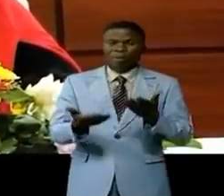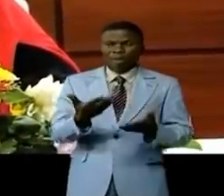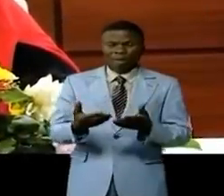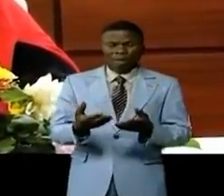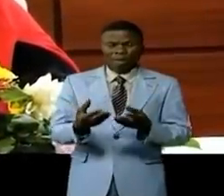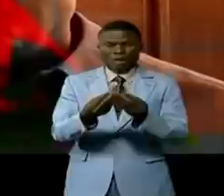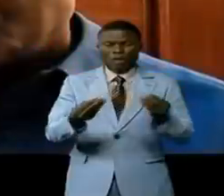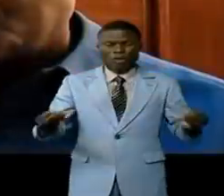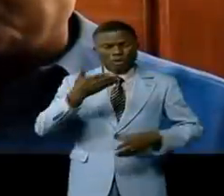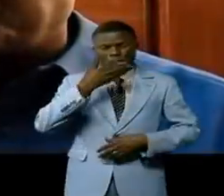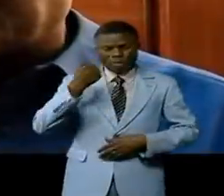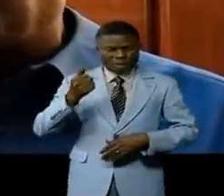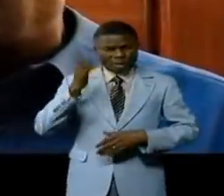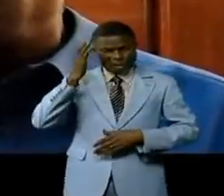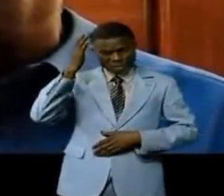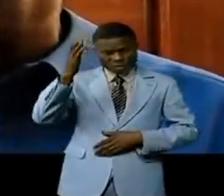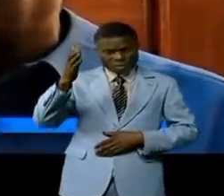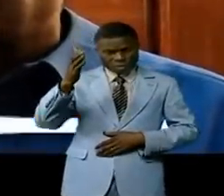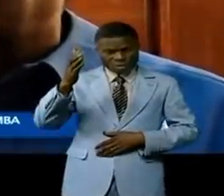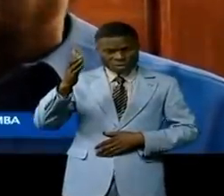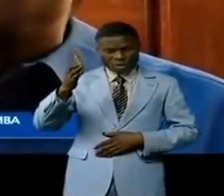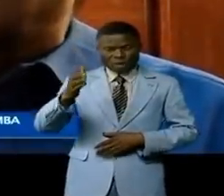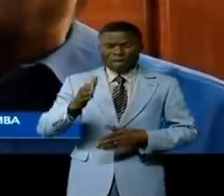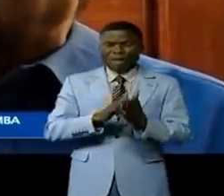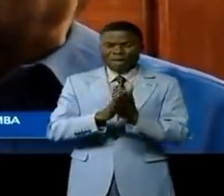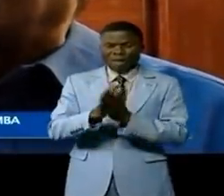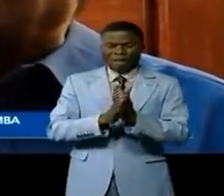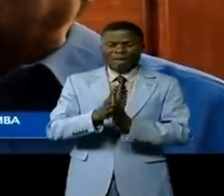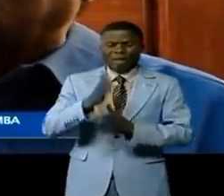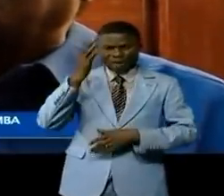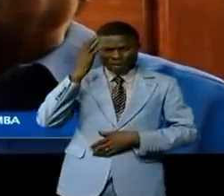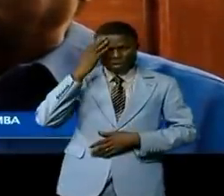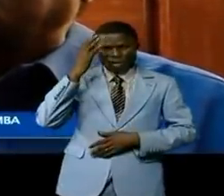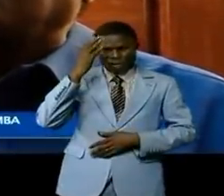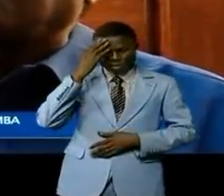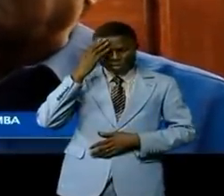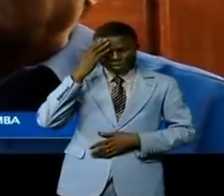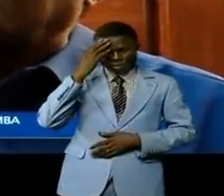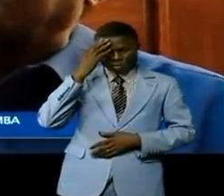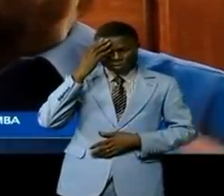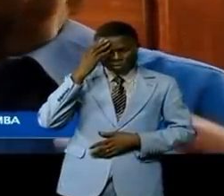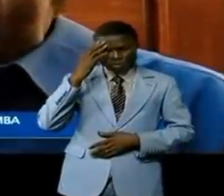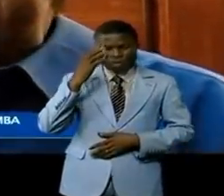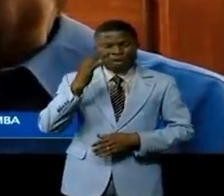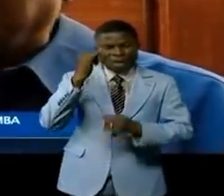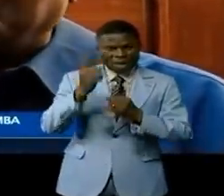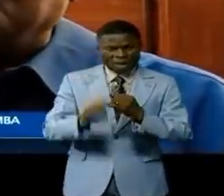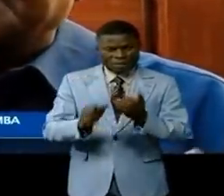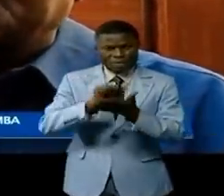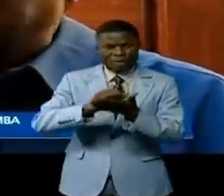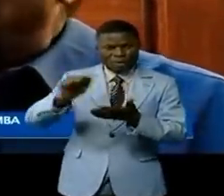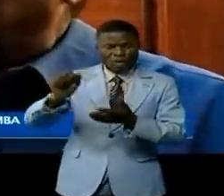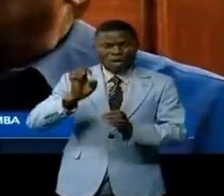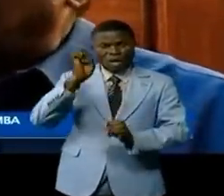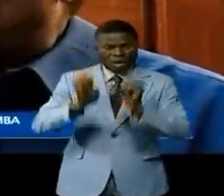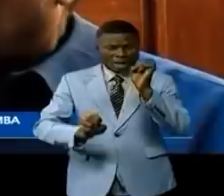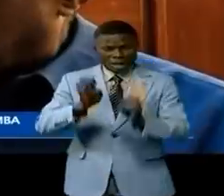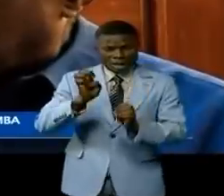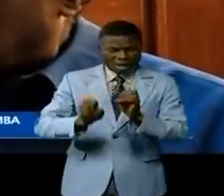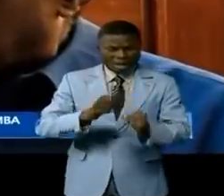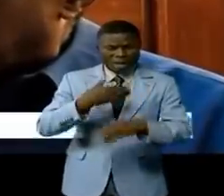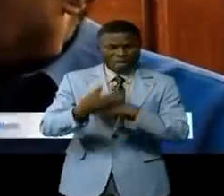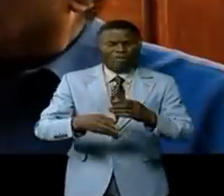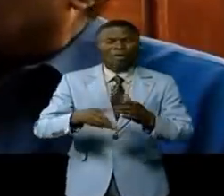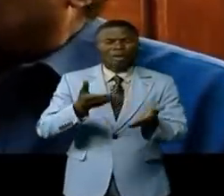une répercussion. Je suis véritablement intéressé de savoir, peut-être à la fin, quelle évaluation on va en